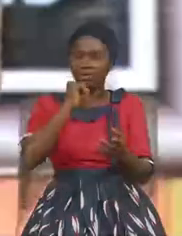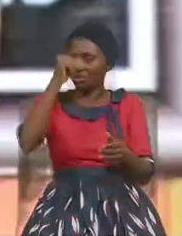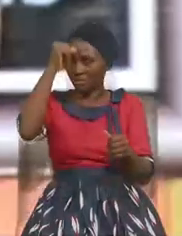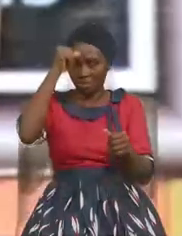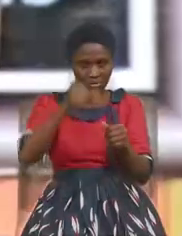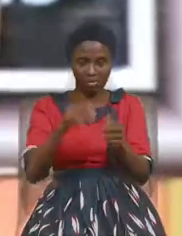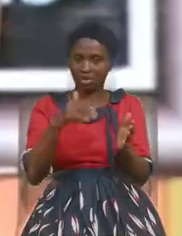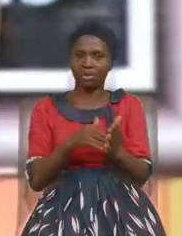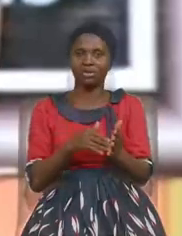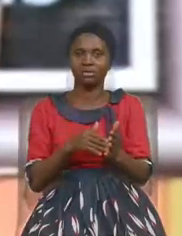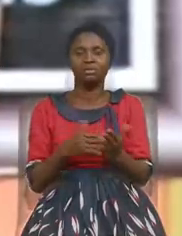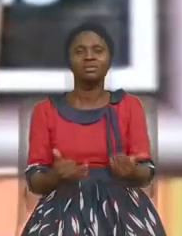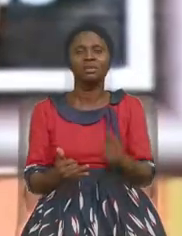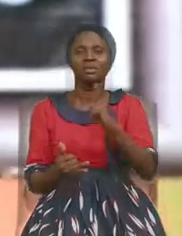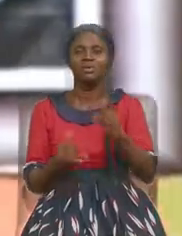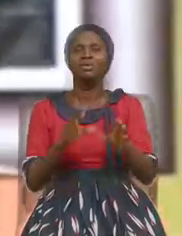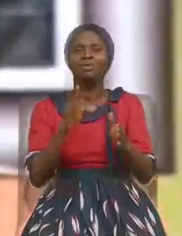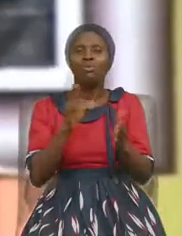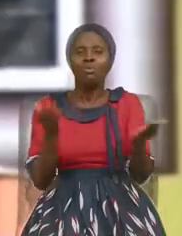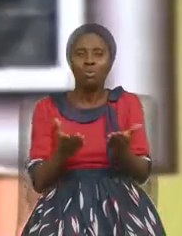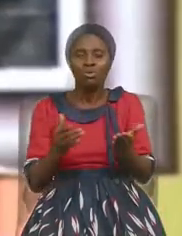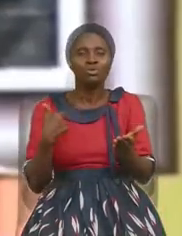Que faire maintenant? Verset 22.